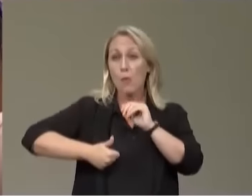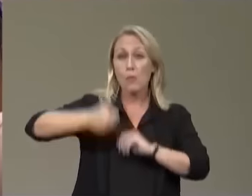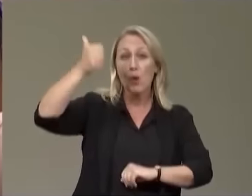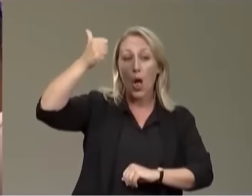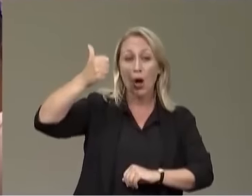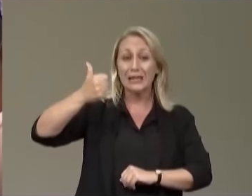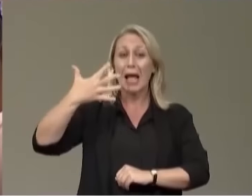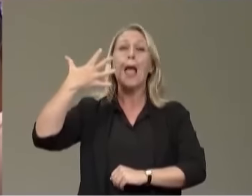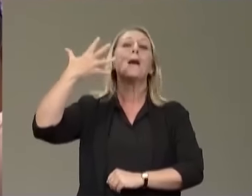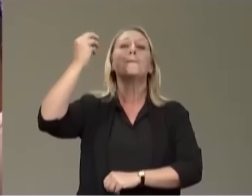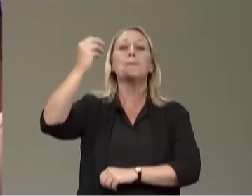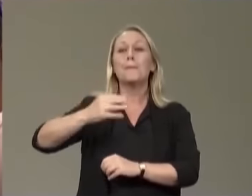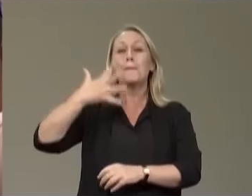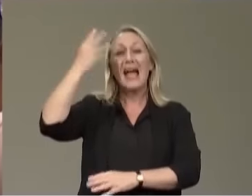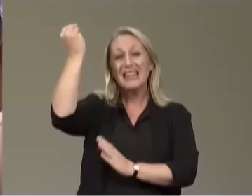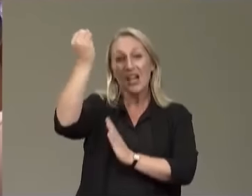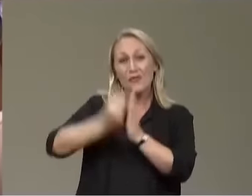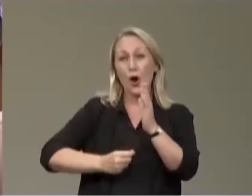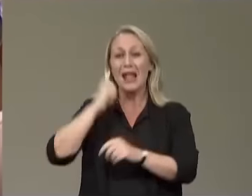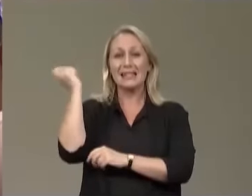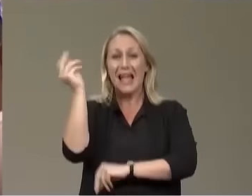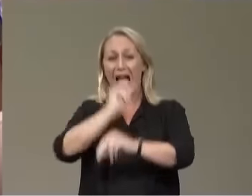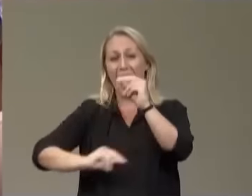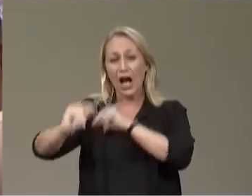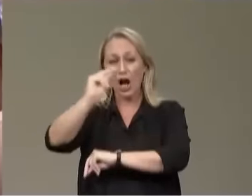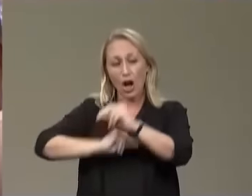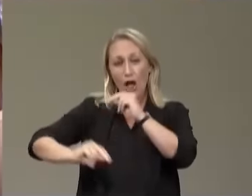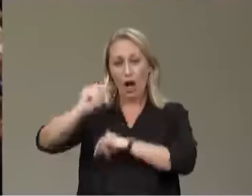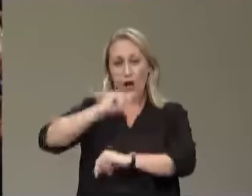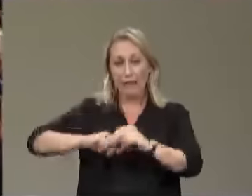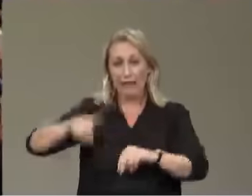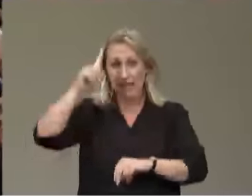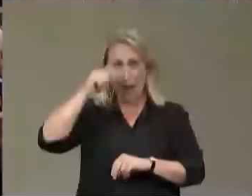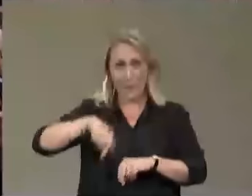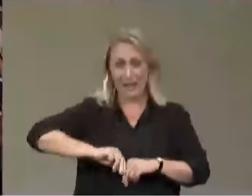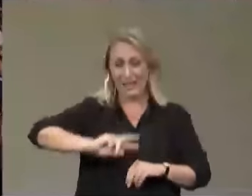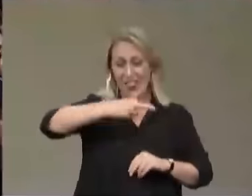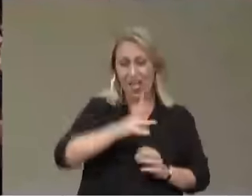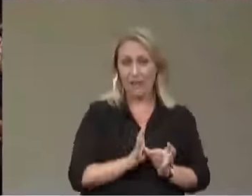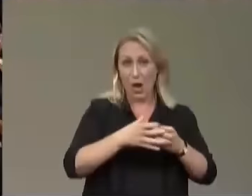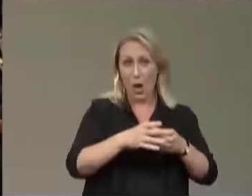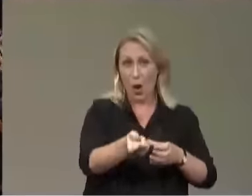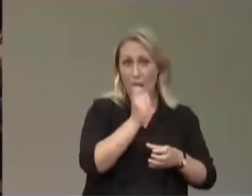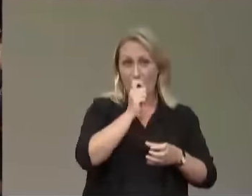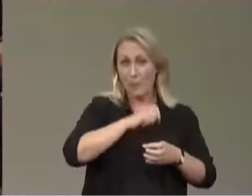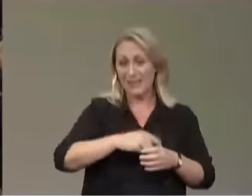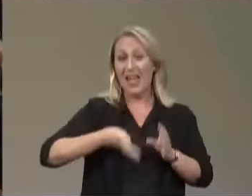5η συνεχή εθνική αναμέτρηση και μάλιστα με διαφορά 14 μονάδων από το δεύτερο κόμμα.